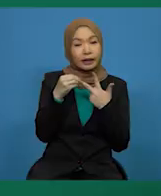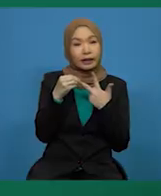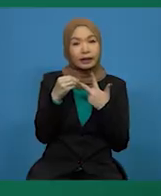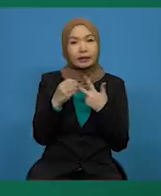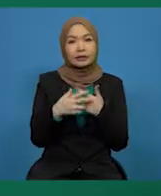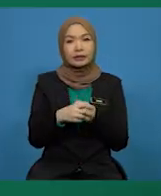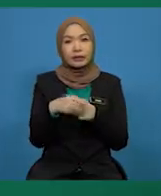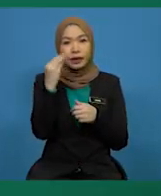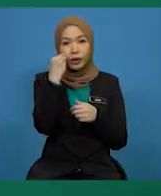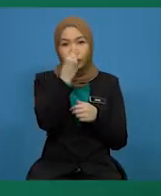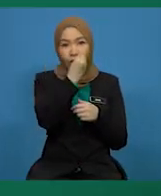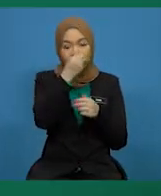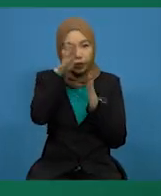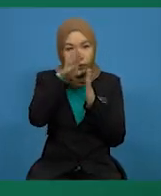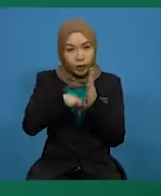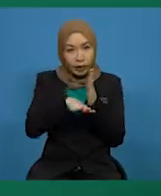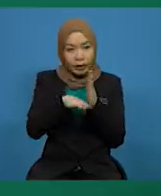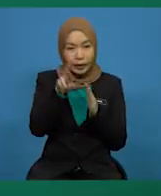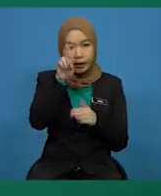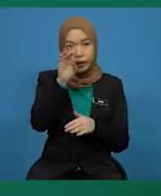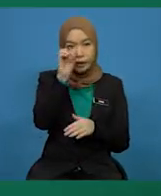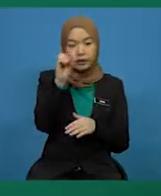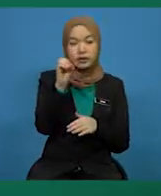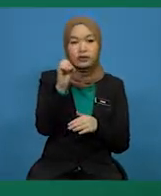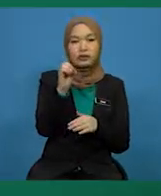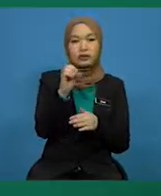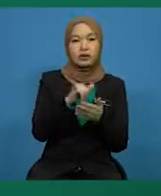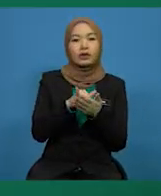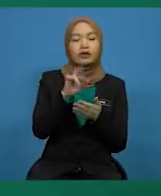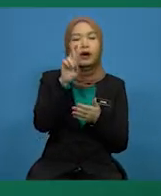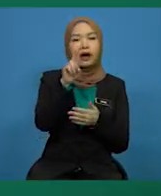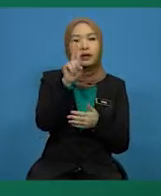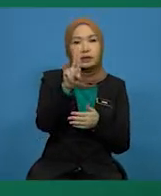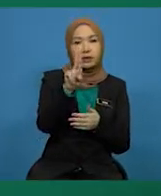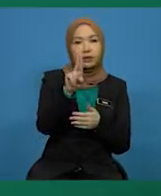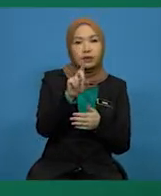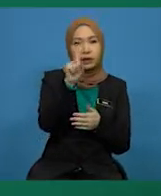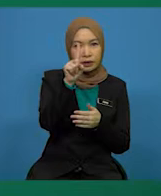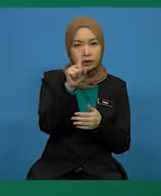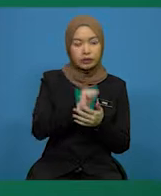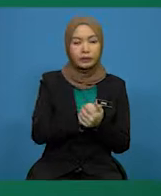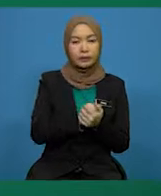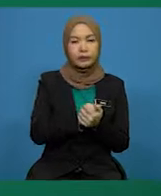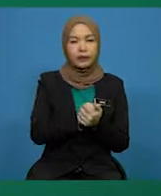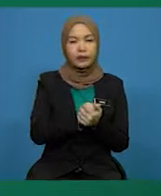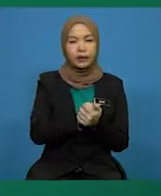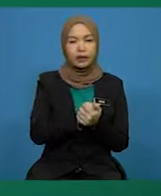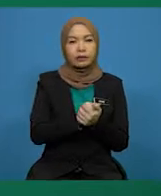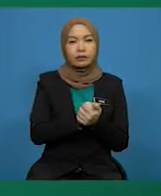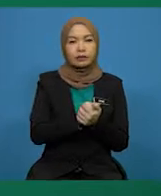kurang daripada R kosong iaitu R1. Pada kadar bunga R1, berlaku